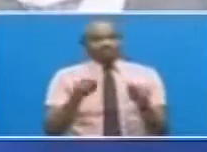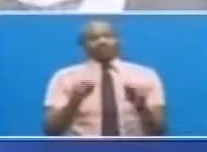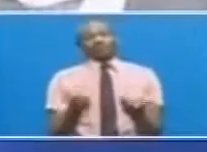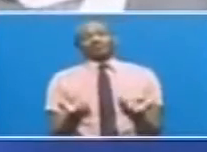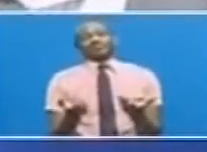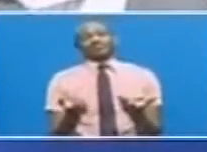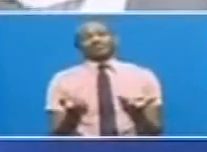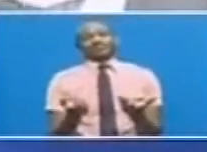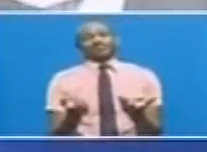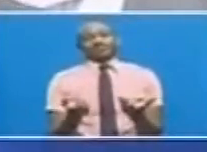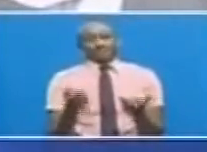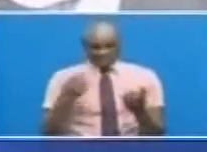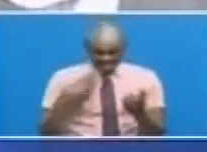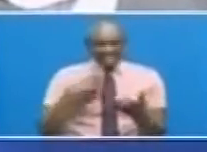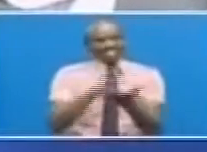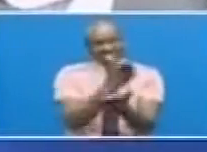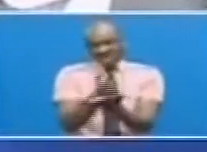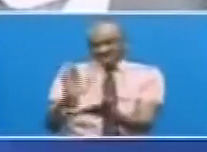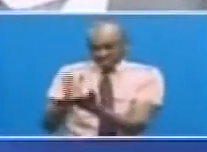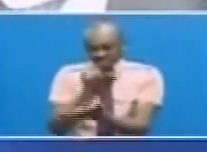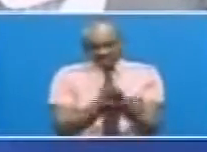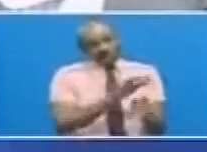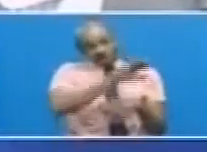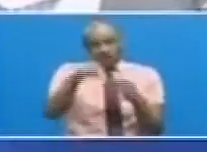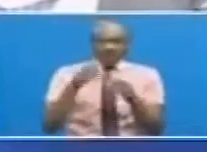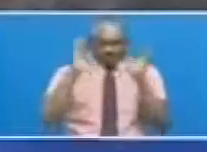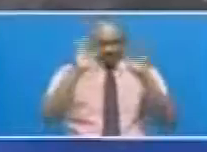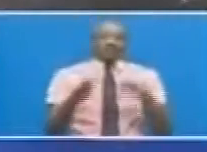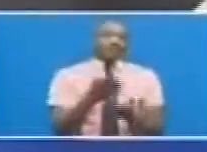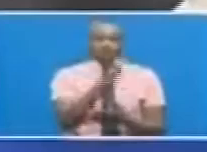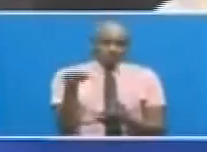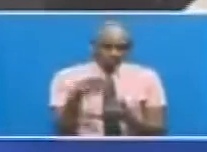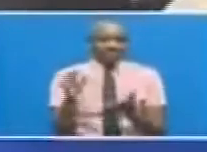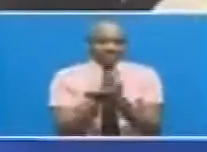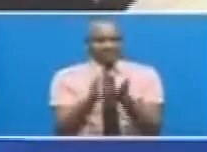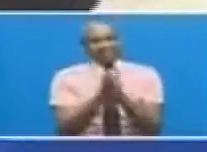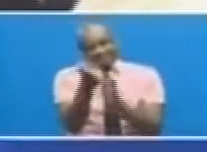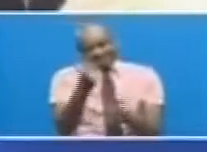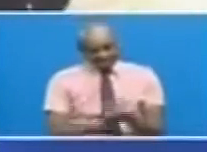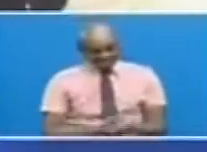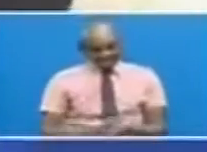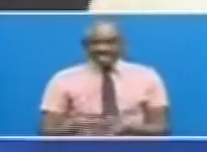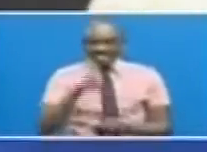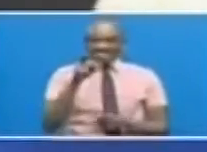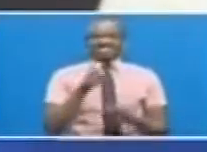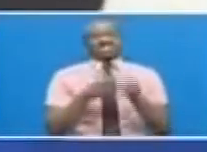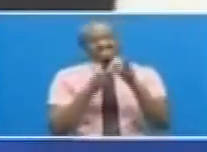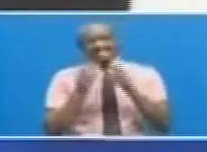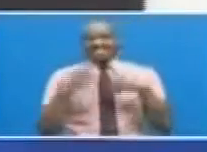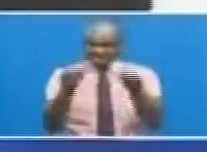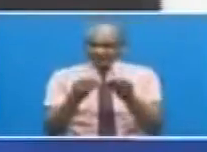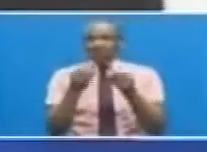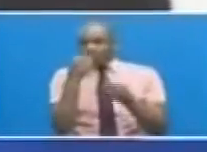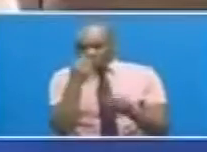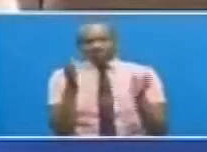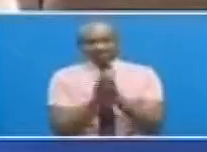day. It's meant to be shared across the entire of the Muslim community. Viongozi hao wametoa vyakula na bidhaa mbalimbali kwa